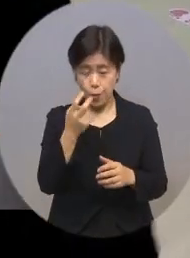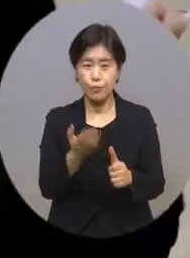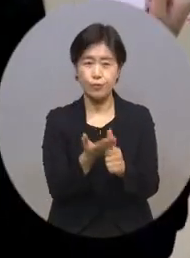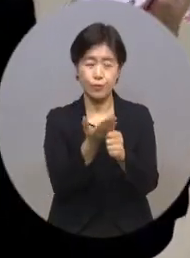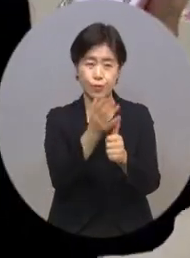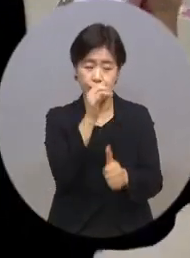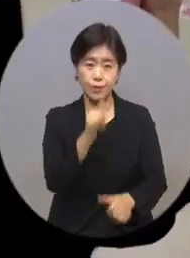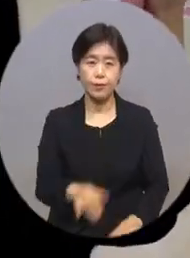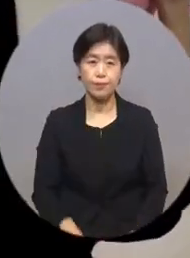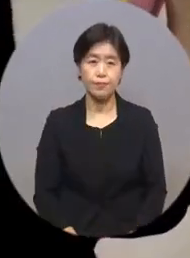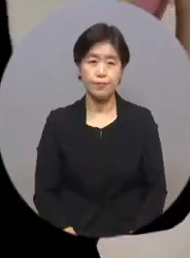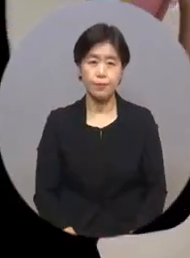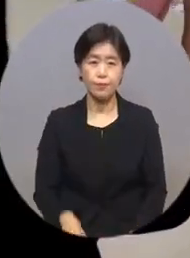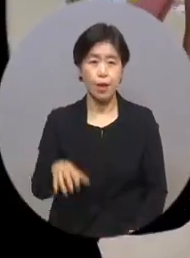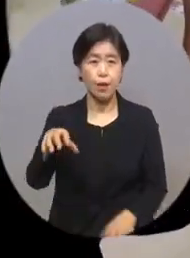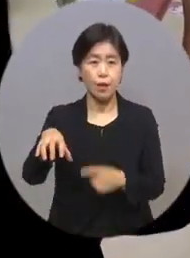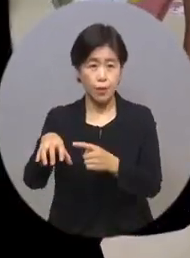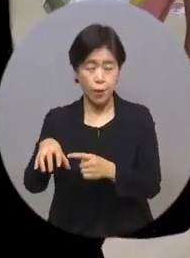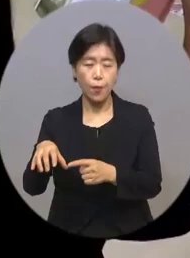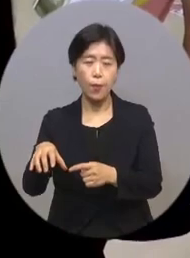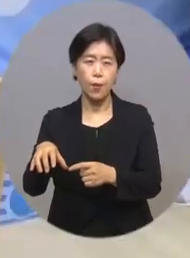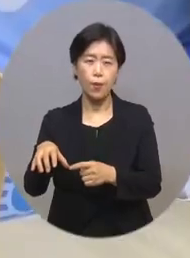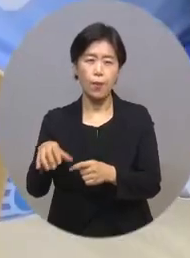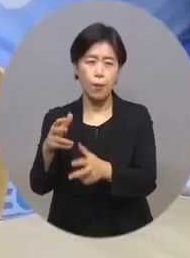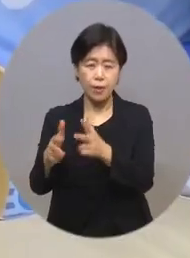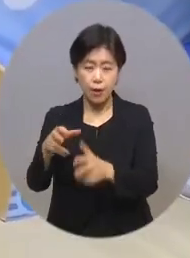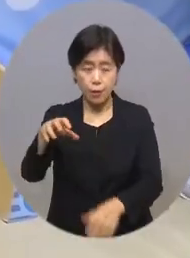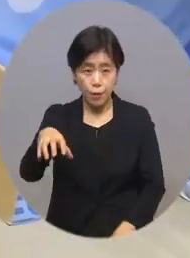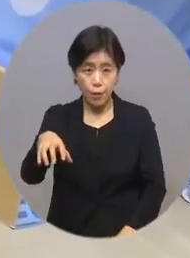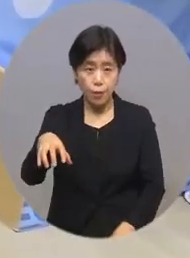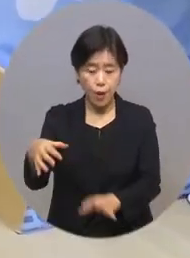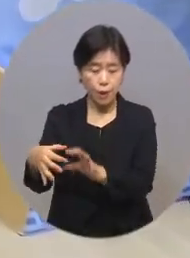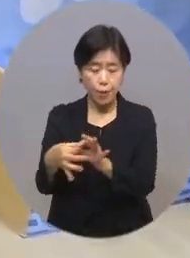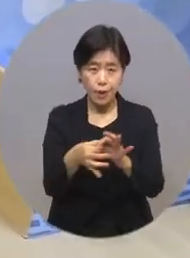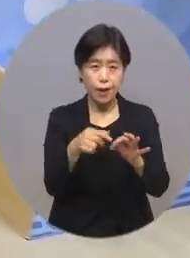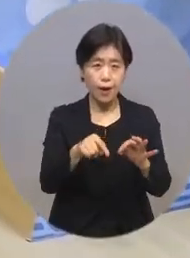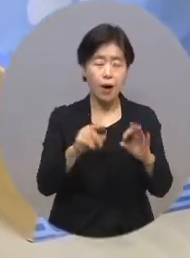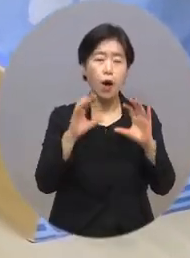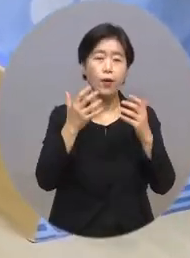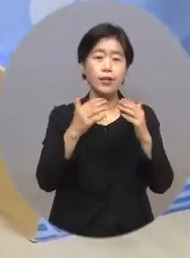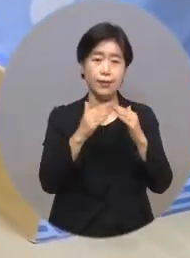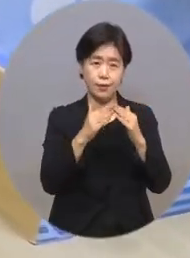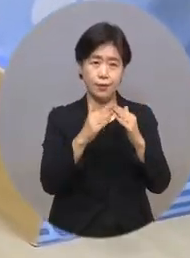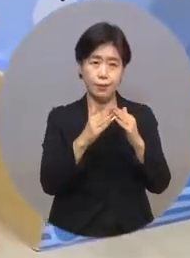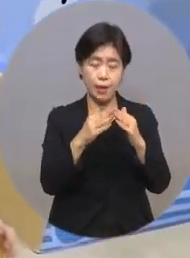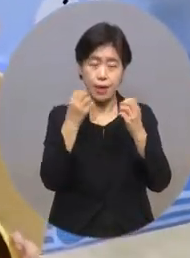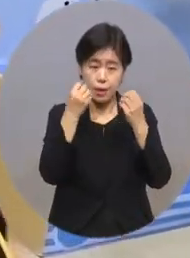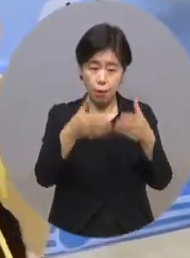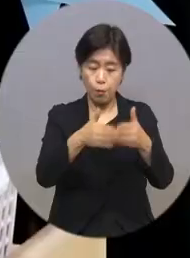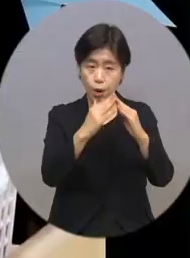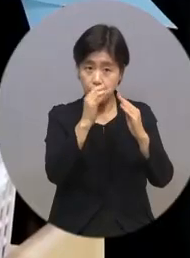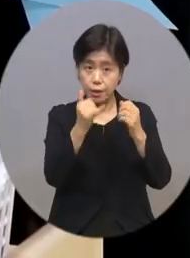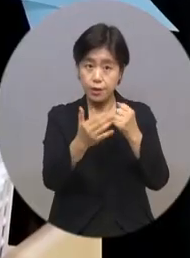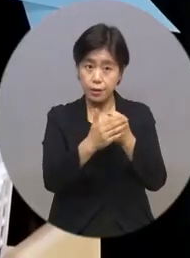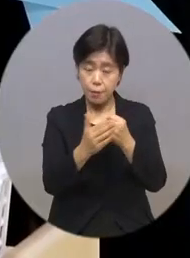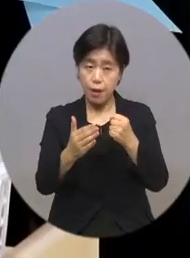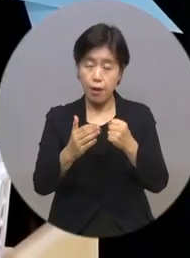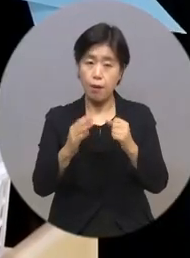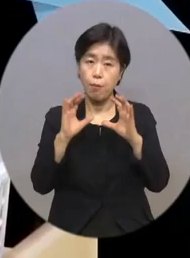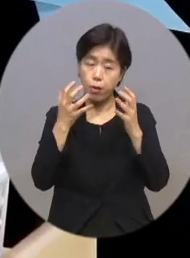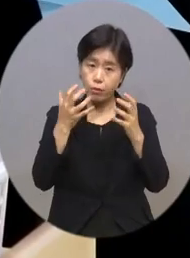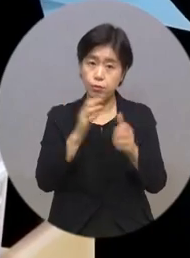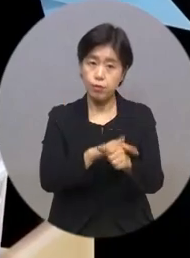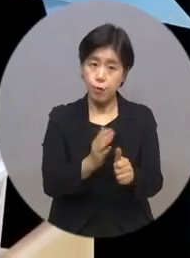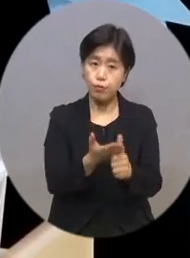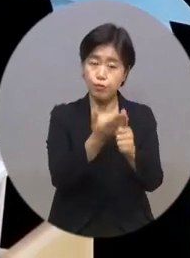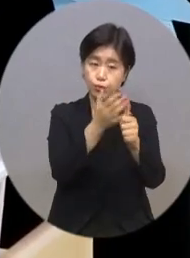해룡 산업단지 지역의 중소기업 직장어린이집 2세로 들어서면서 부족하던 인근에 보육 수요를 해결할 수 있게 돼